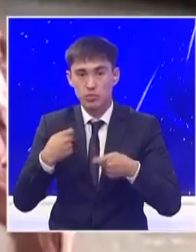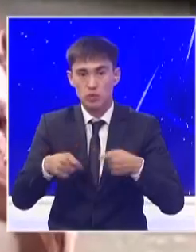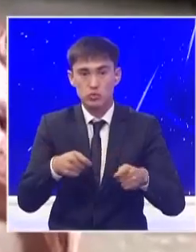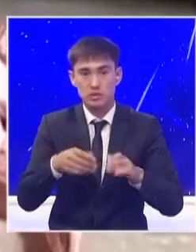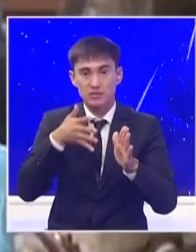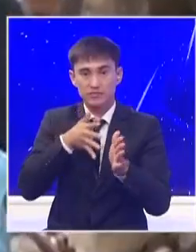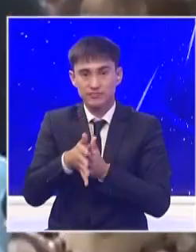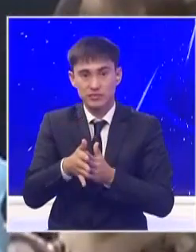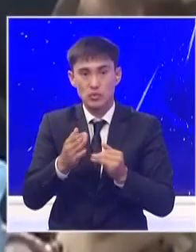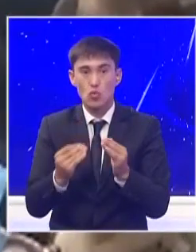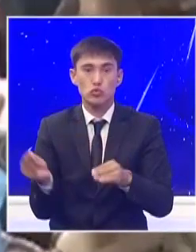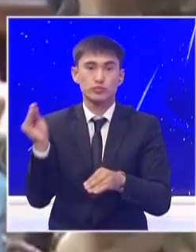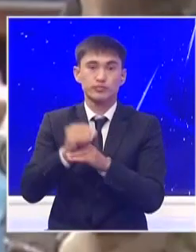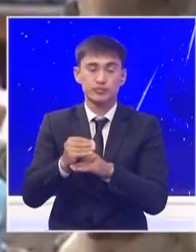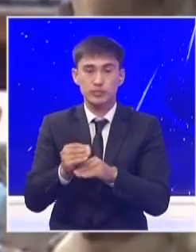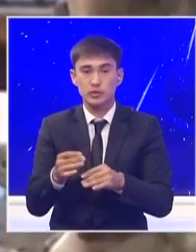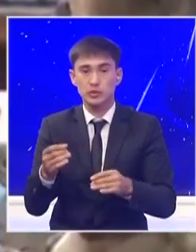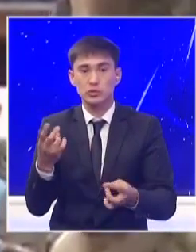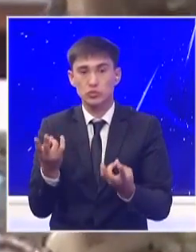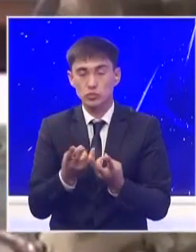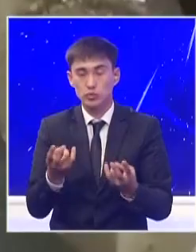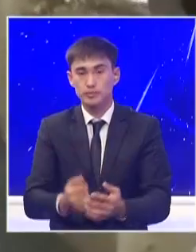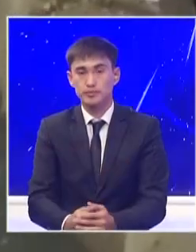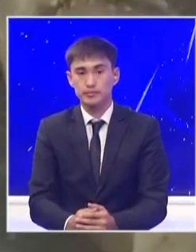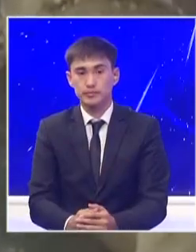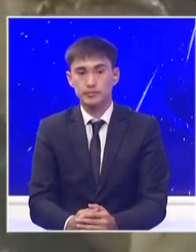шығынға батпас үшін үстеме бағамен сатуға мәжбүр.